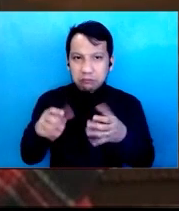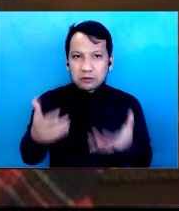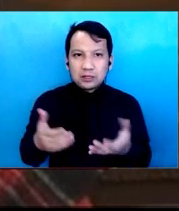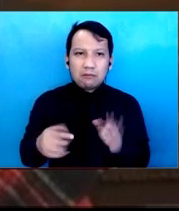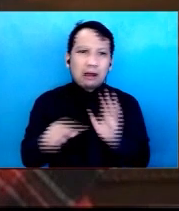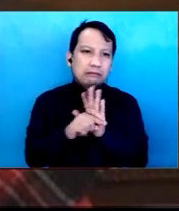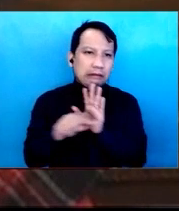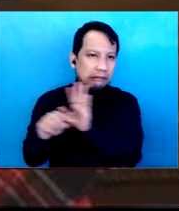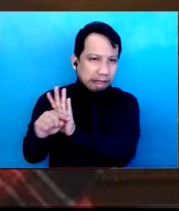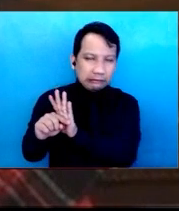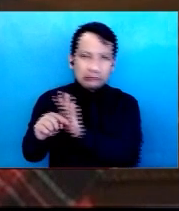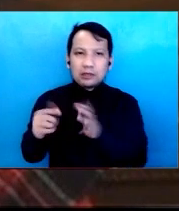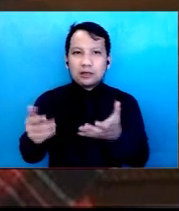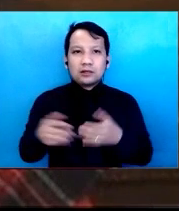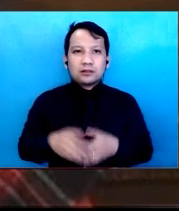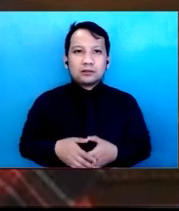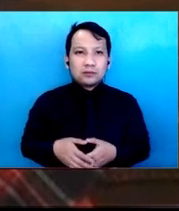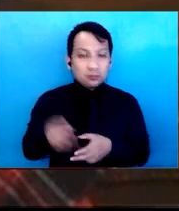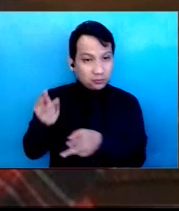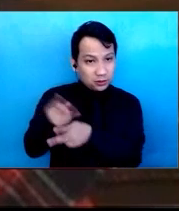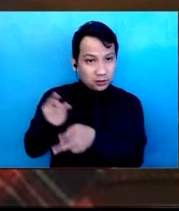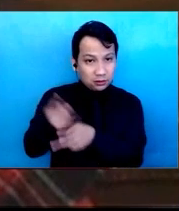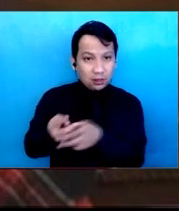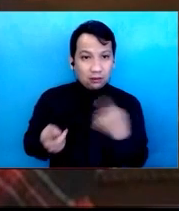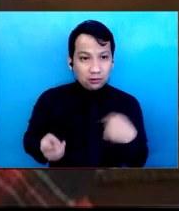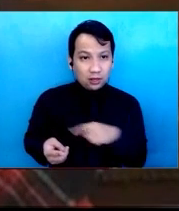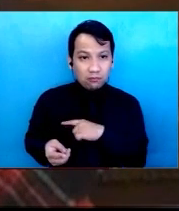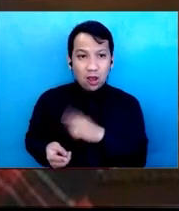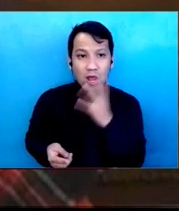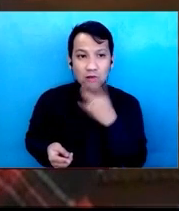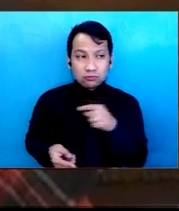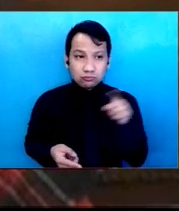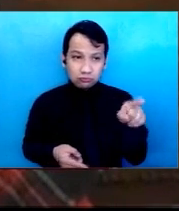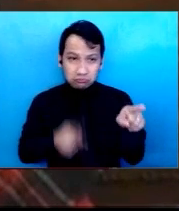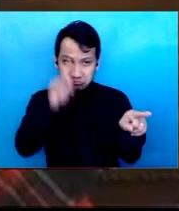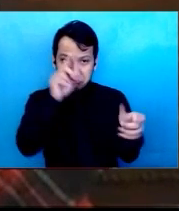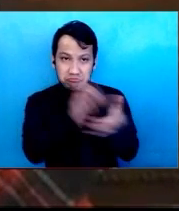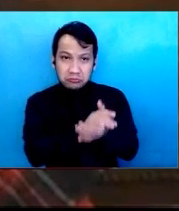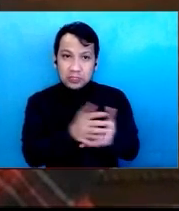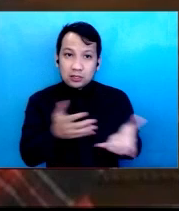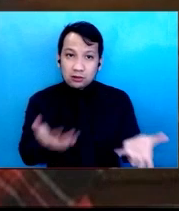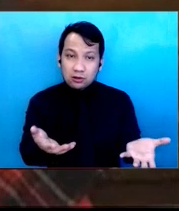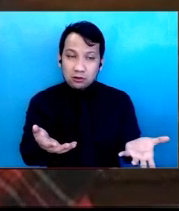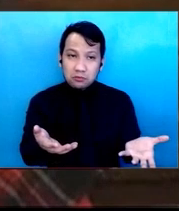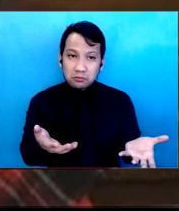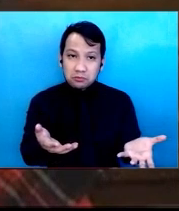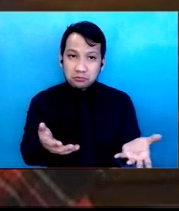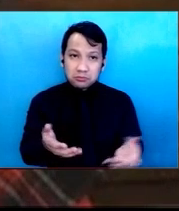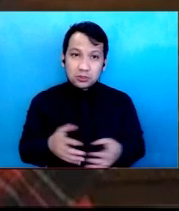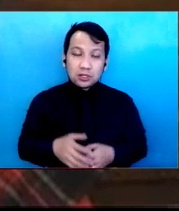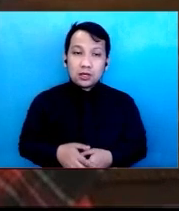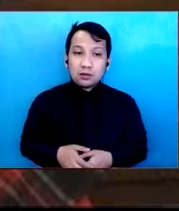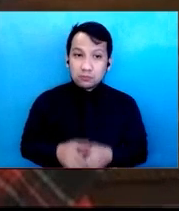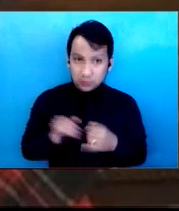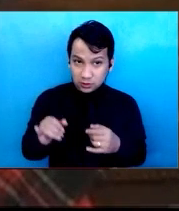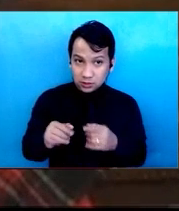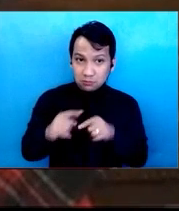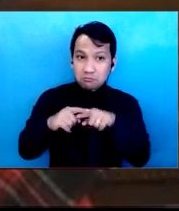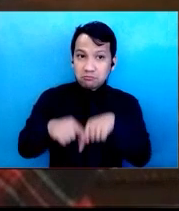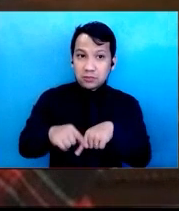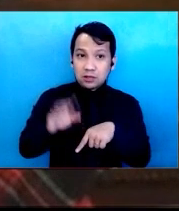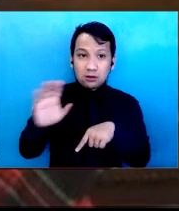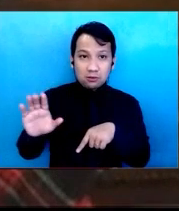negatibo. Kaingat din tayo sa sino paniniwalaan natin, pero kung may base,